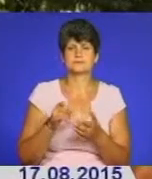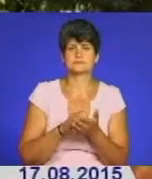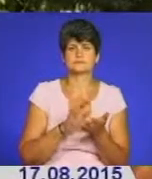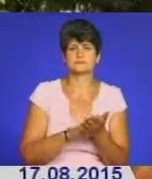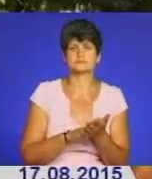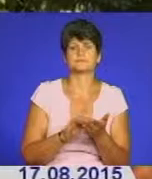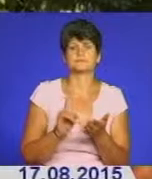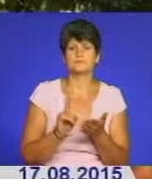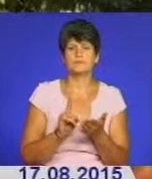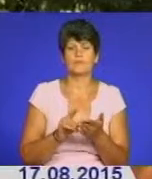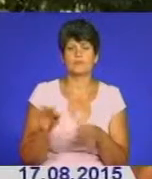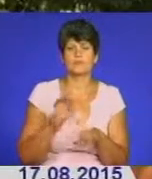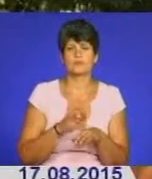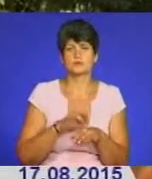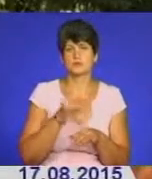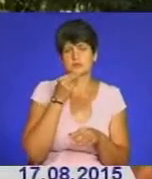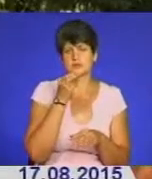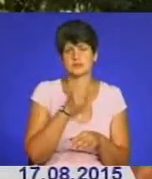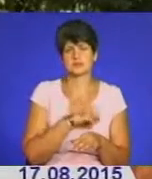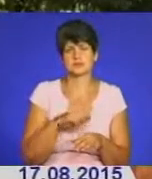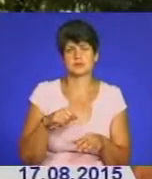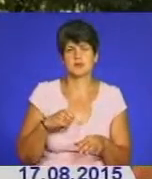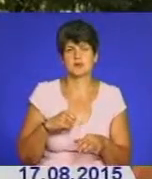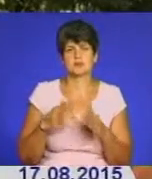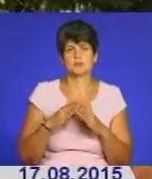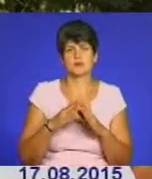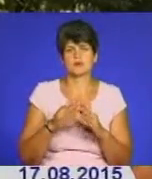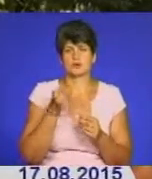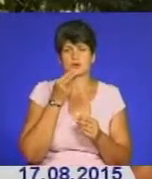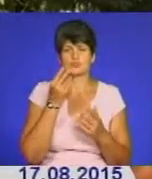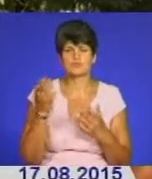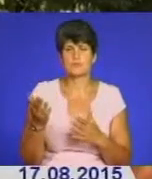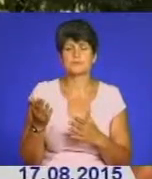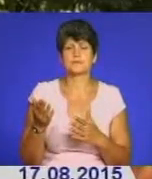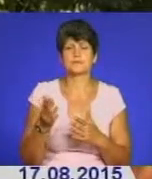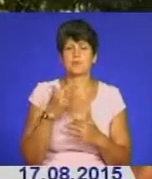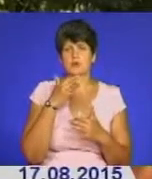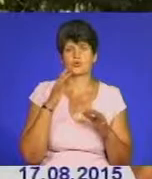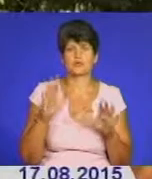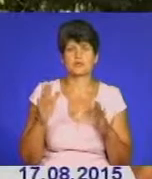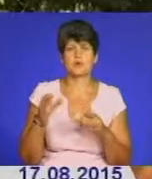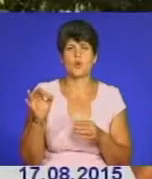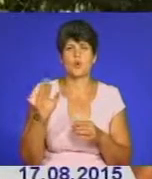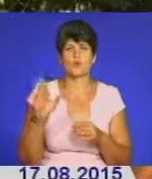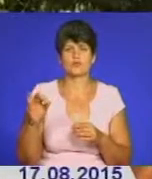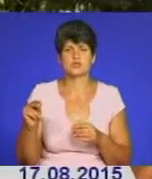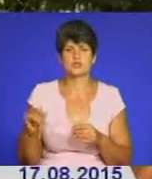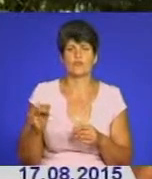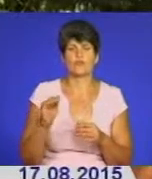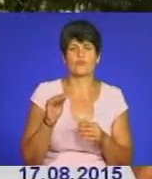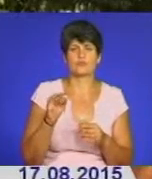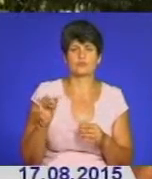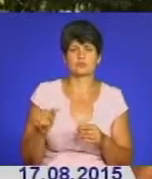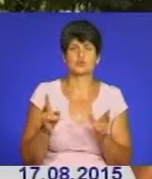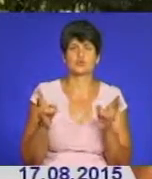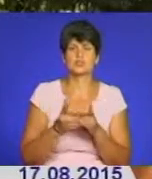те, що хворі вживали продукти домашнього харчування. У багатьох випадках це є овочі, фрукти.